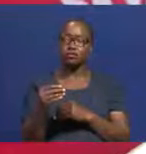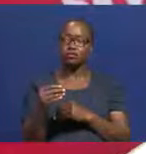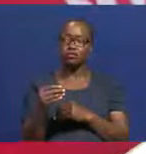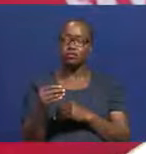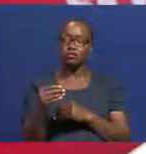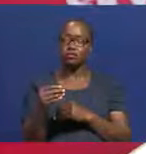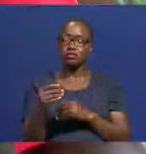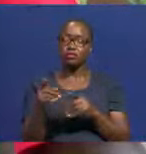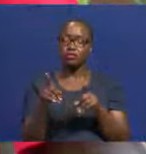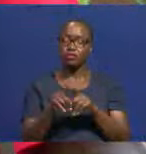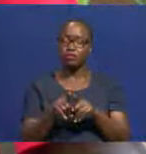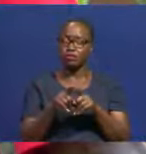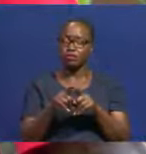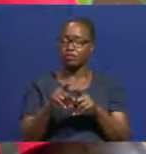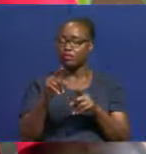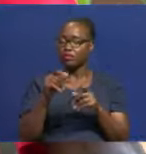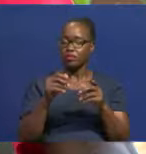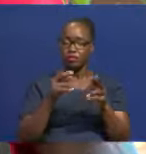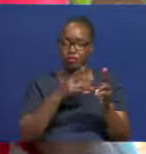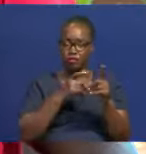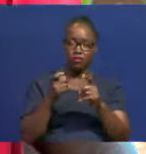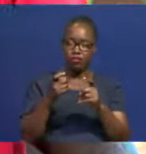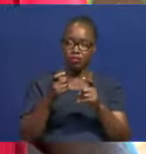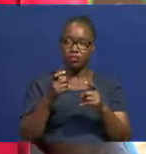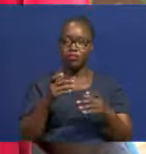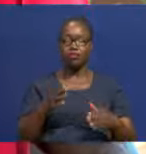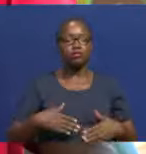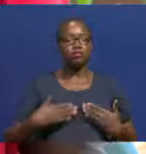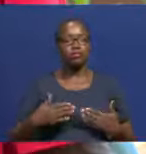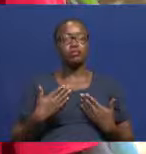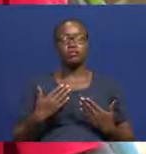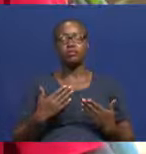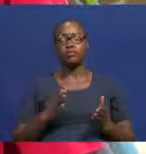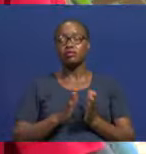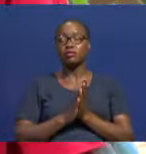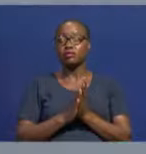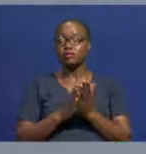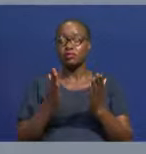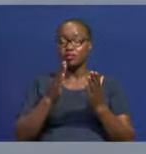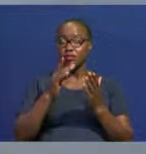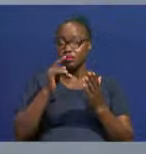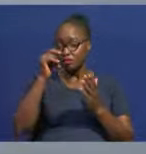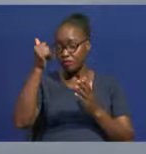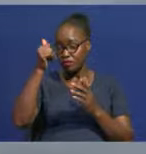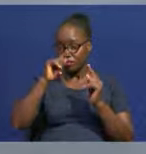Armored Brigade. Sasa nikafurahiwa sana na hii kikosi cha miavuli.